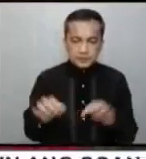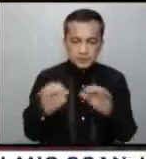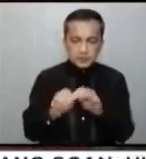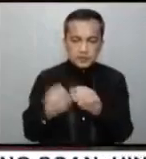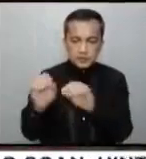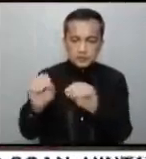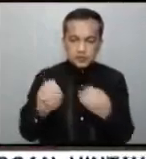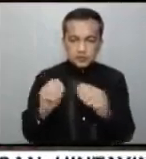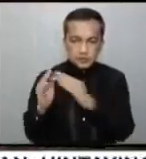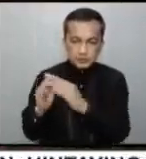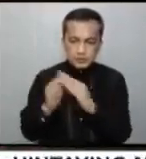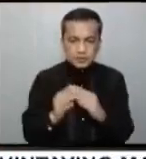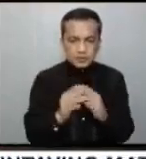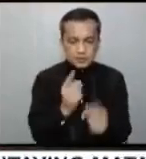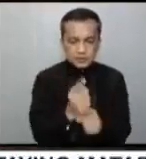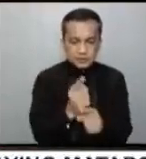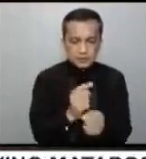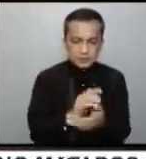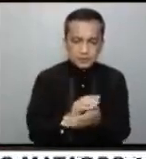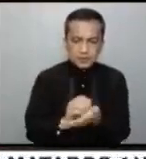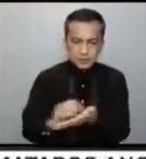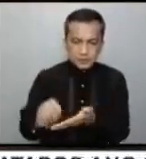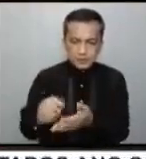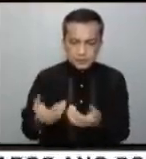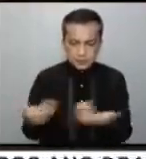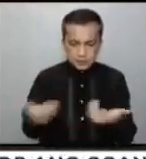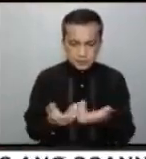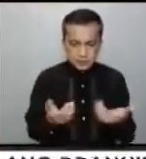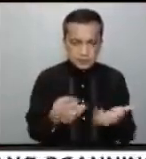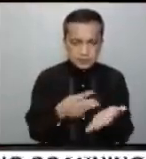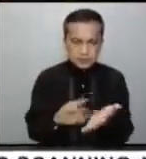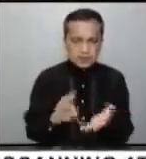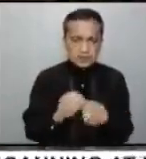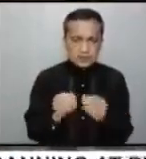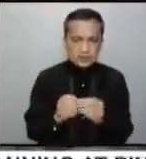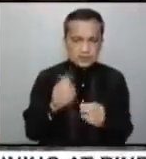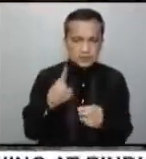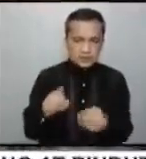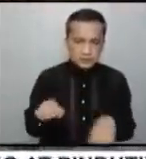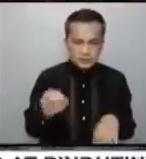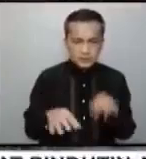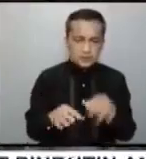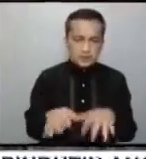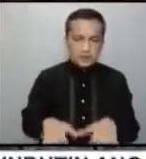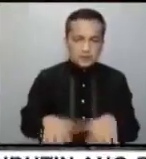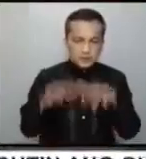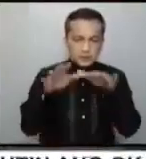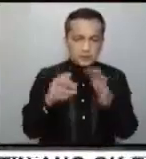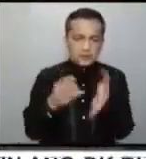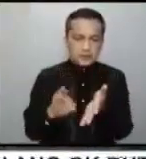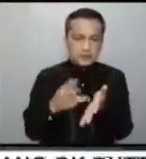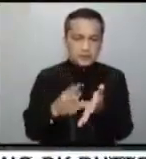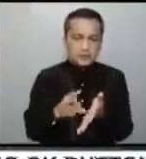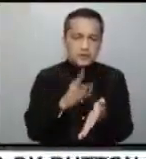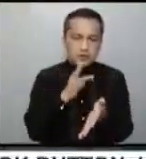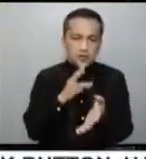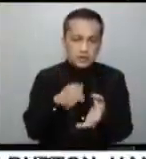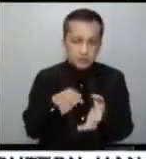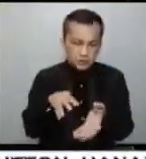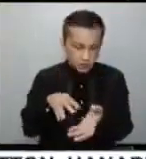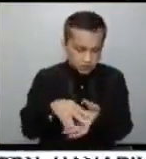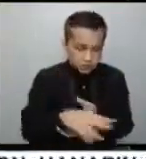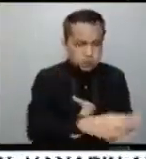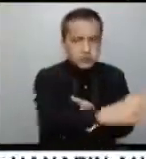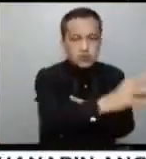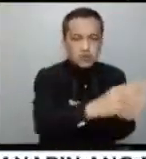proper segregation ng basura. Lalo't ituturing na number one contributory sa baha ang mga basura sa waterways na maaaring makasira rin